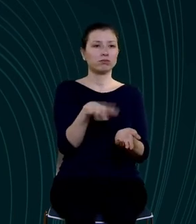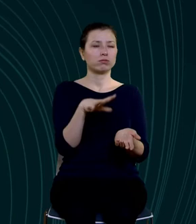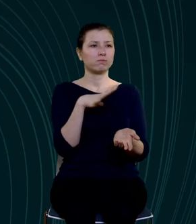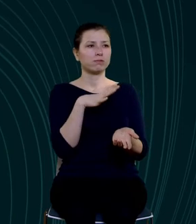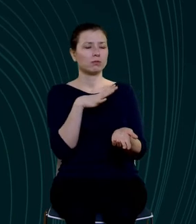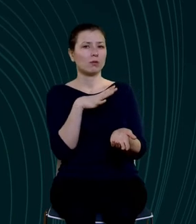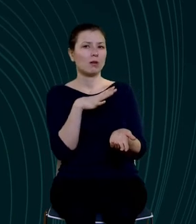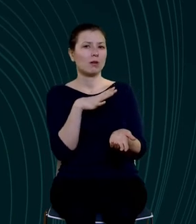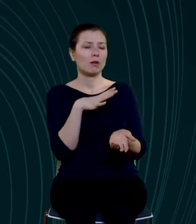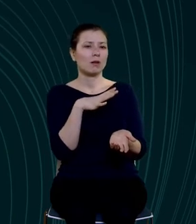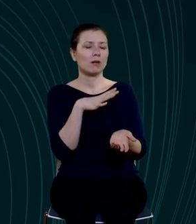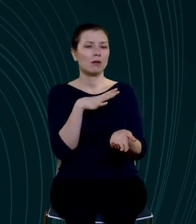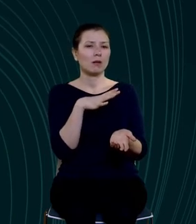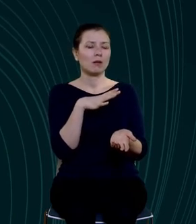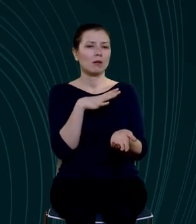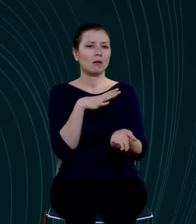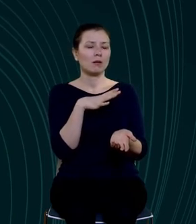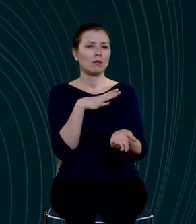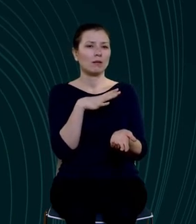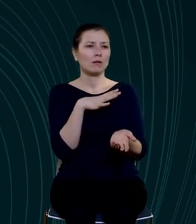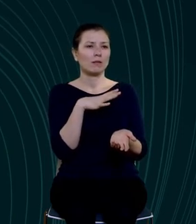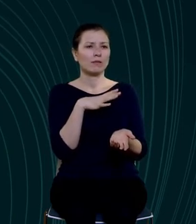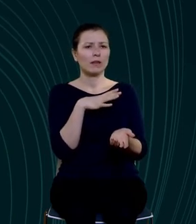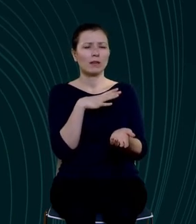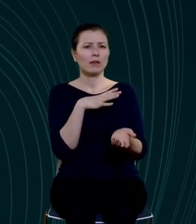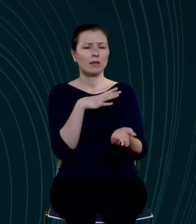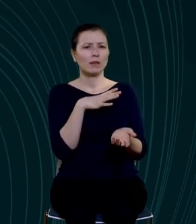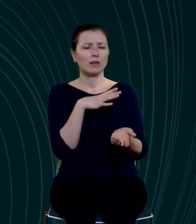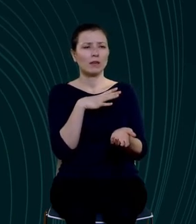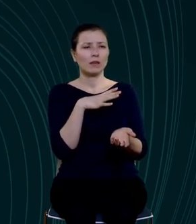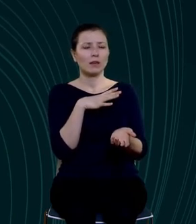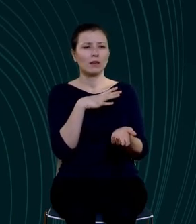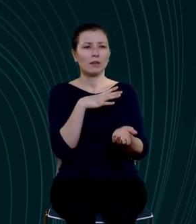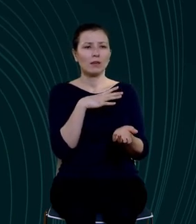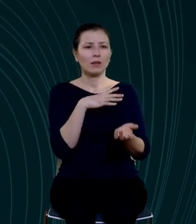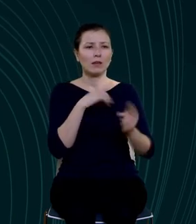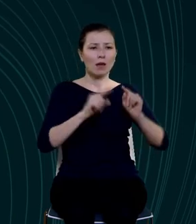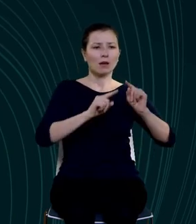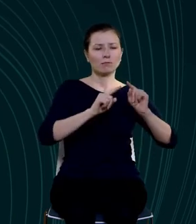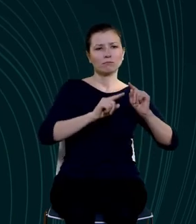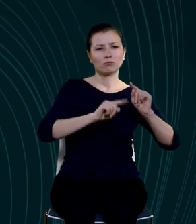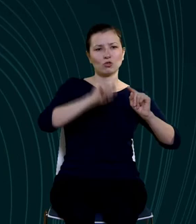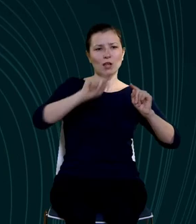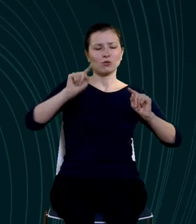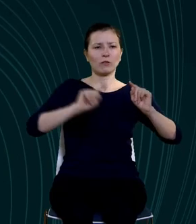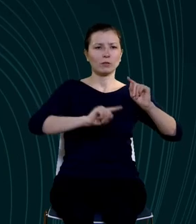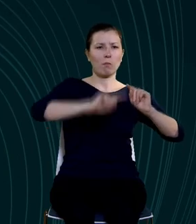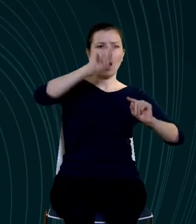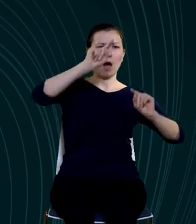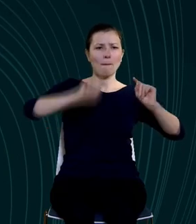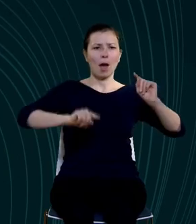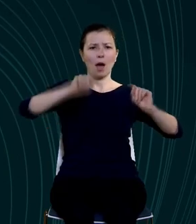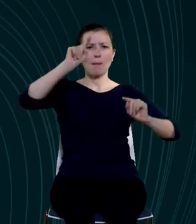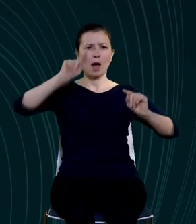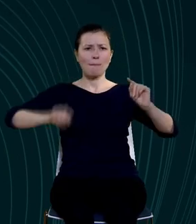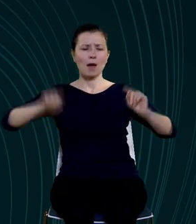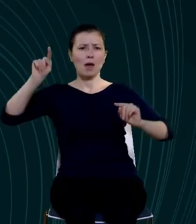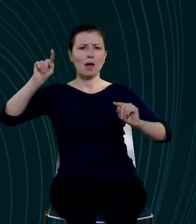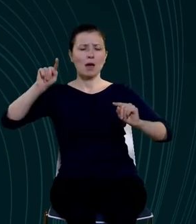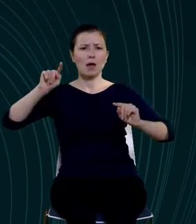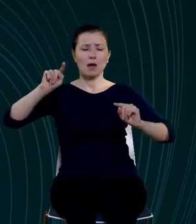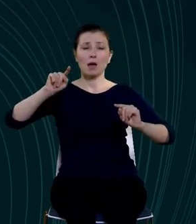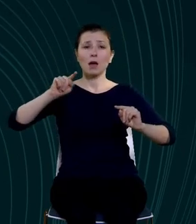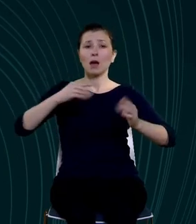się zmieniać w sposób bardzo istotny natężenia pola elektromagnetycznego. Przy czym należy pamiętać,